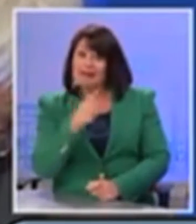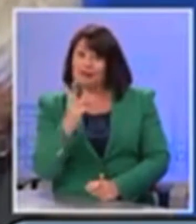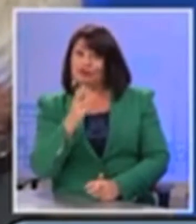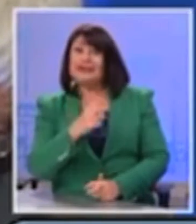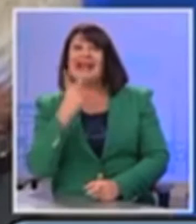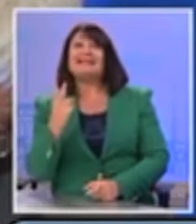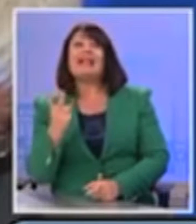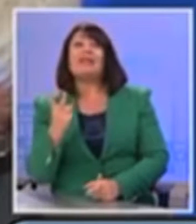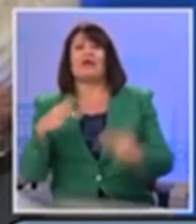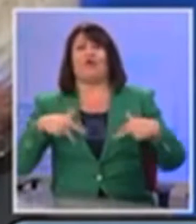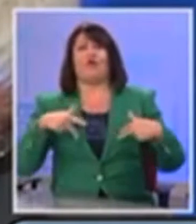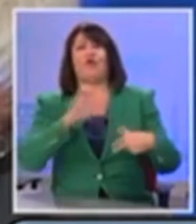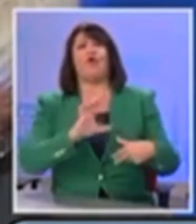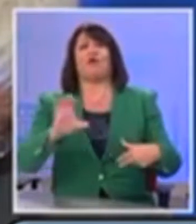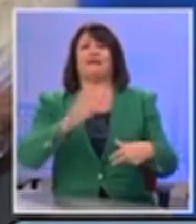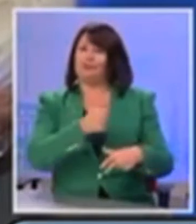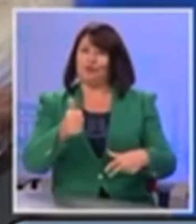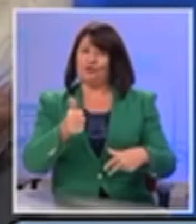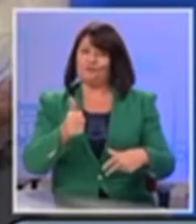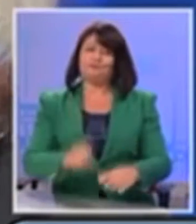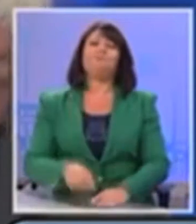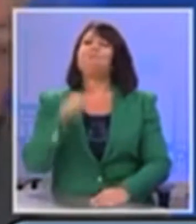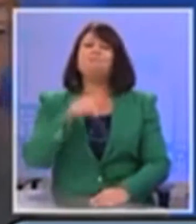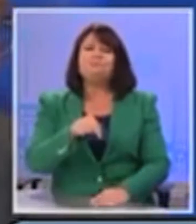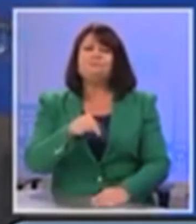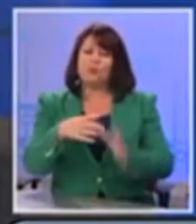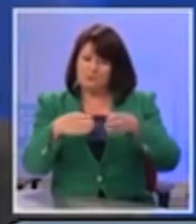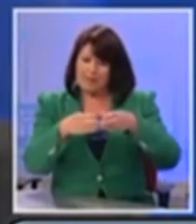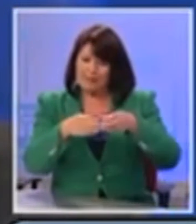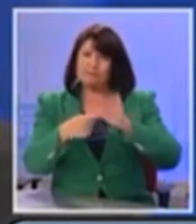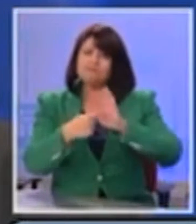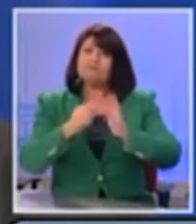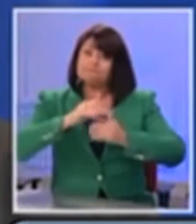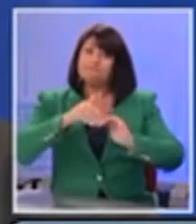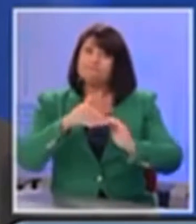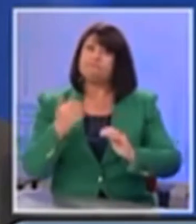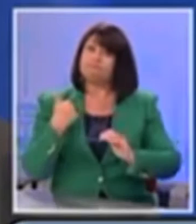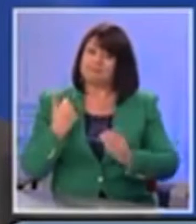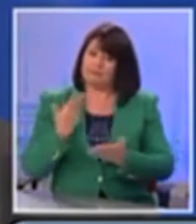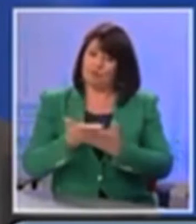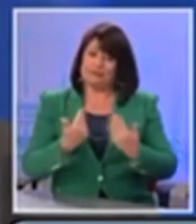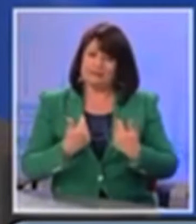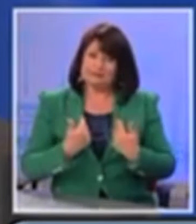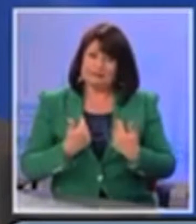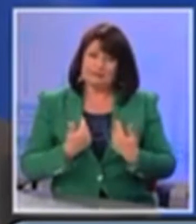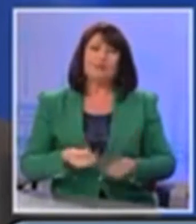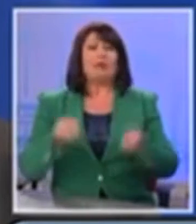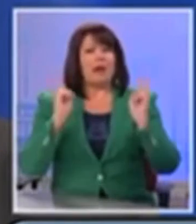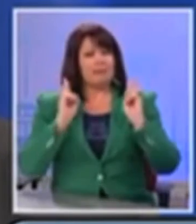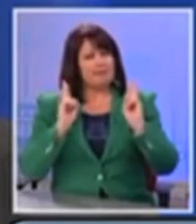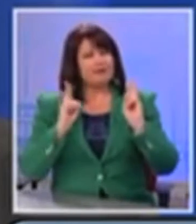propositions et j'espère que ça pourra faire partie de la discussion du comité ad hoc